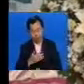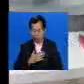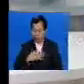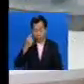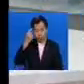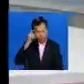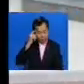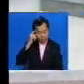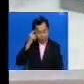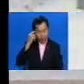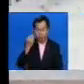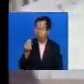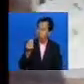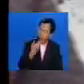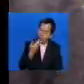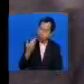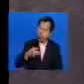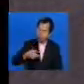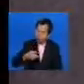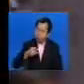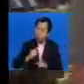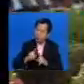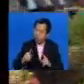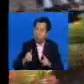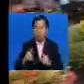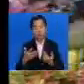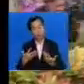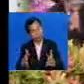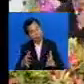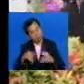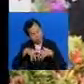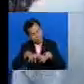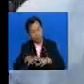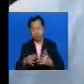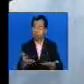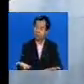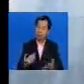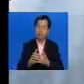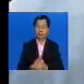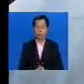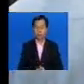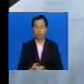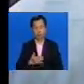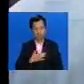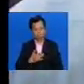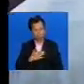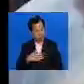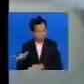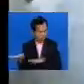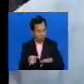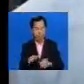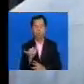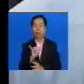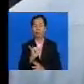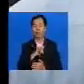นี้ยังไม่ได้รับการทาบทามหรือประสานจากบุคคลหรือพรรคการเมืองใดให้เล่นการเมืองและส่วนตัวก็ยังไม่พร้อมที่จะเล่นการเมื